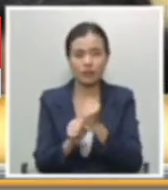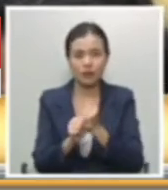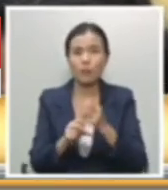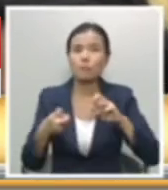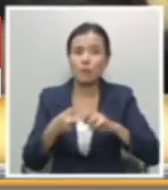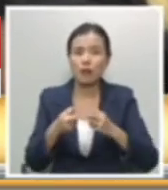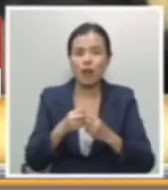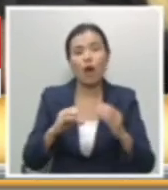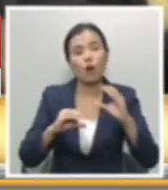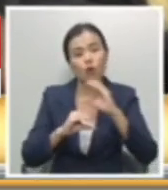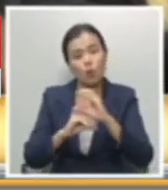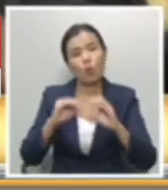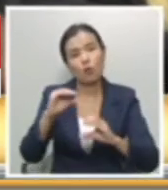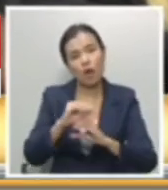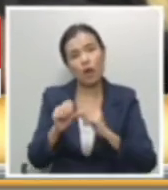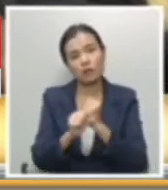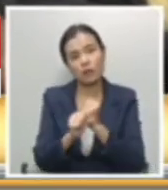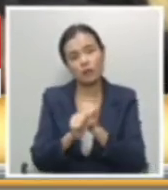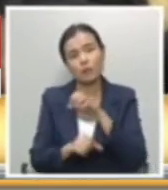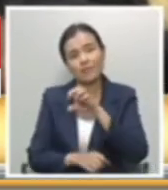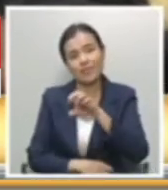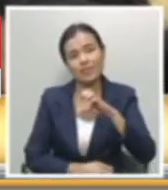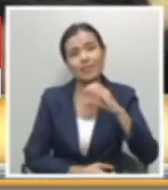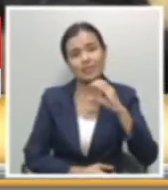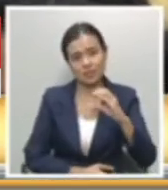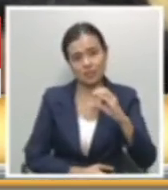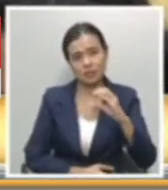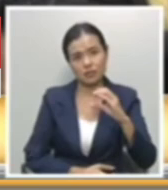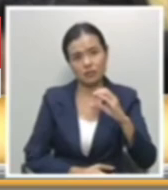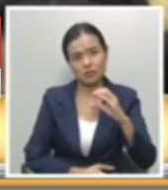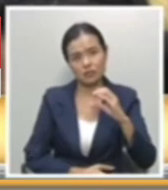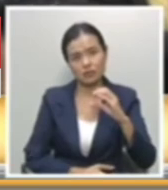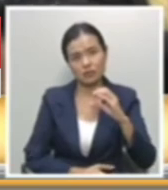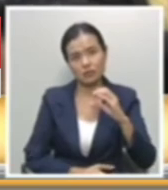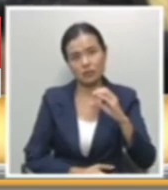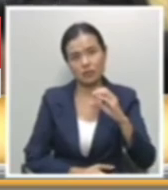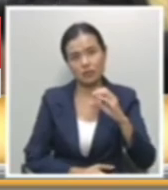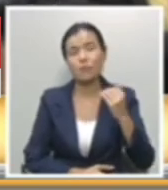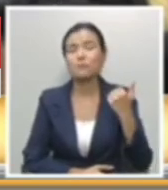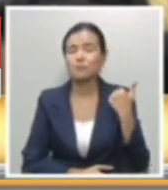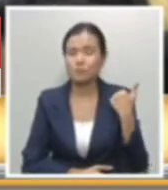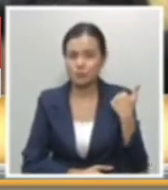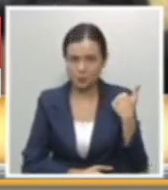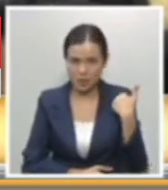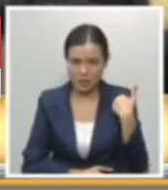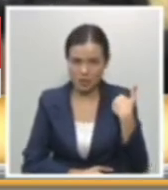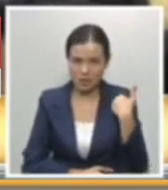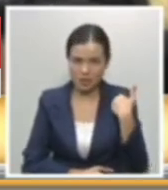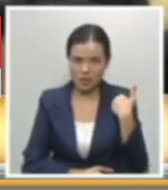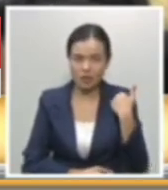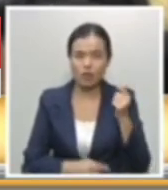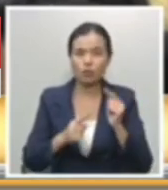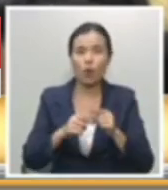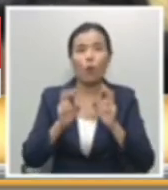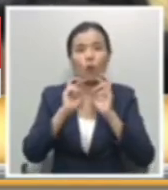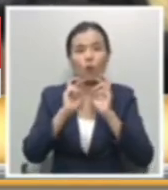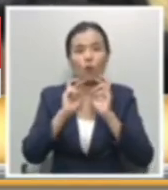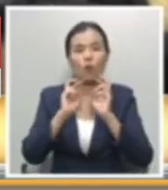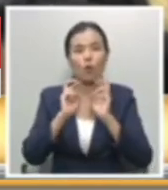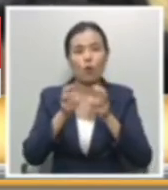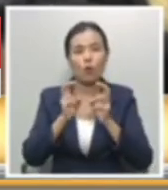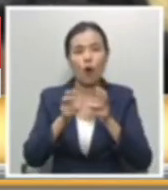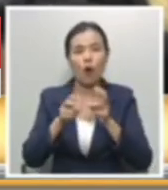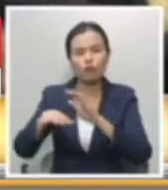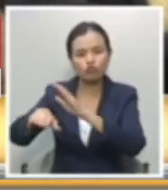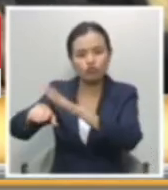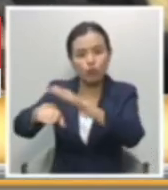โครงการที่ได้ทำเรื่อง EEC เนี่ยได้ให้ข้อในเรื่องเกี่ยวกับชักชว